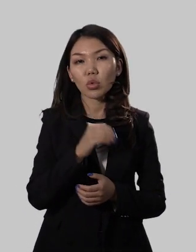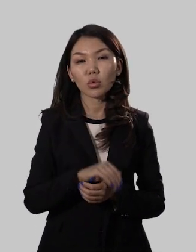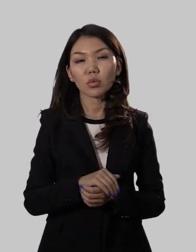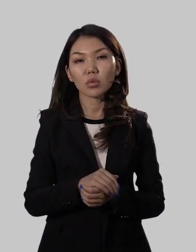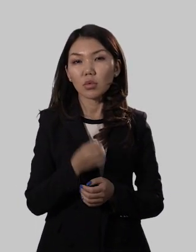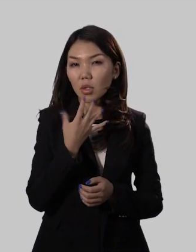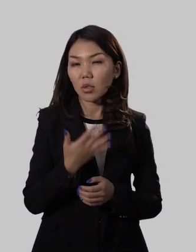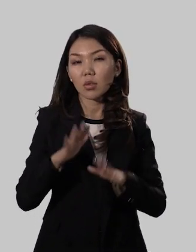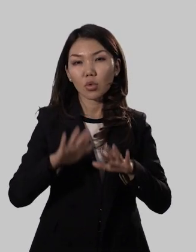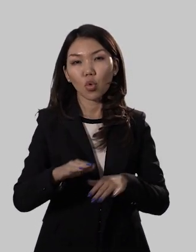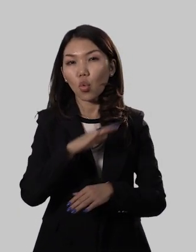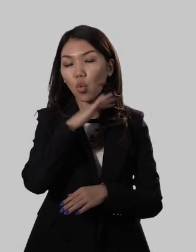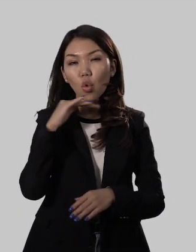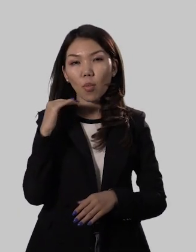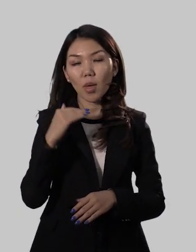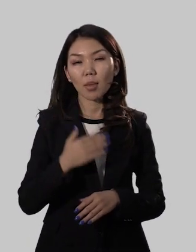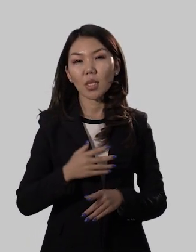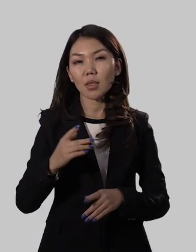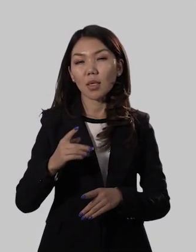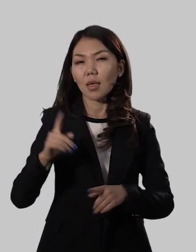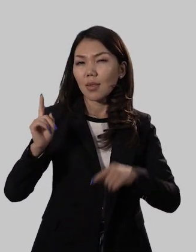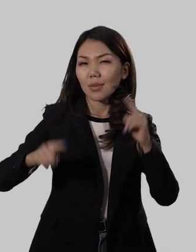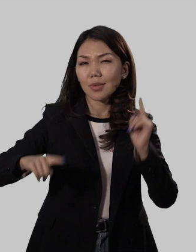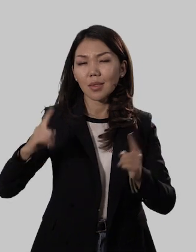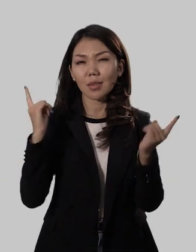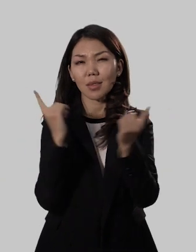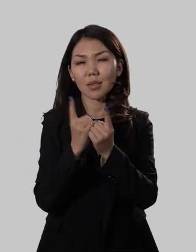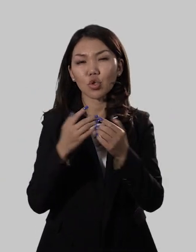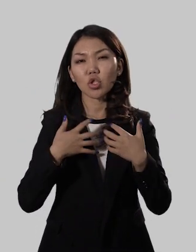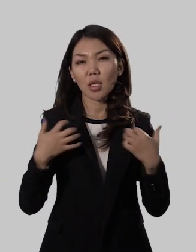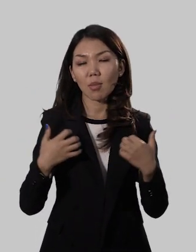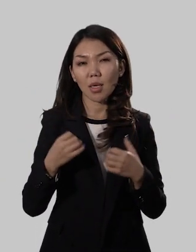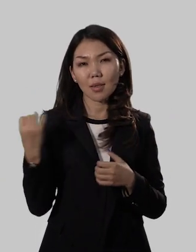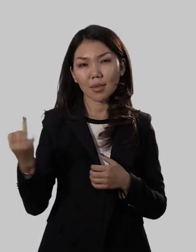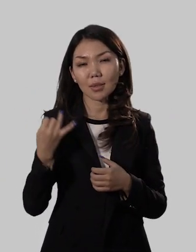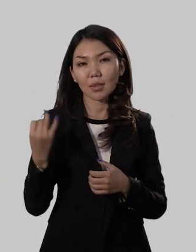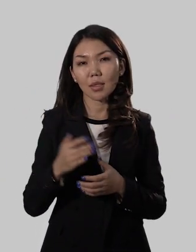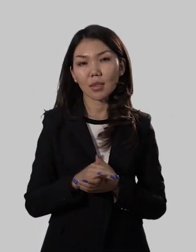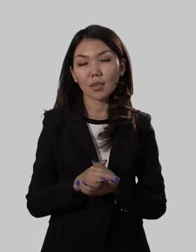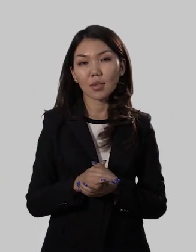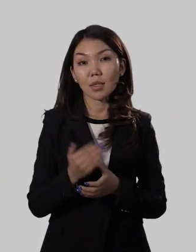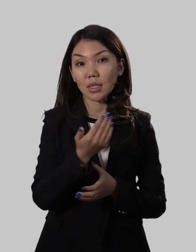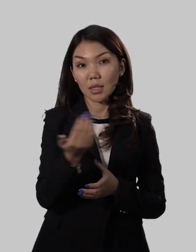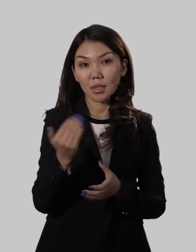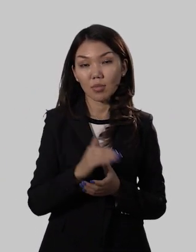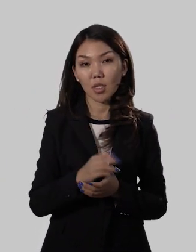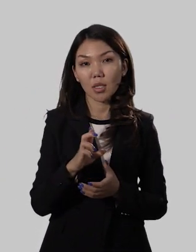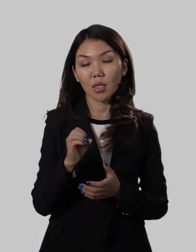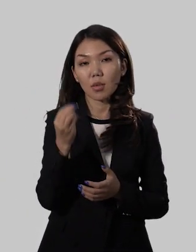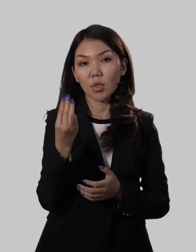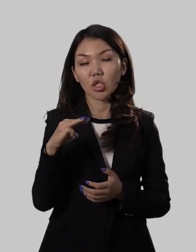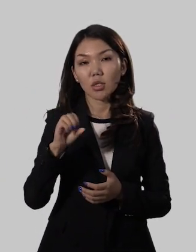көрктүү жерлер көп. Мени сейрек кездешүүчү жаныбарлар кызыктырат. Сиз менен